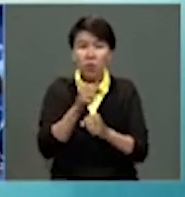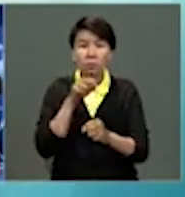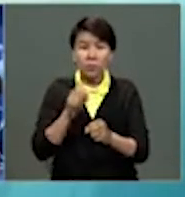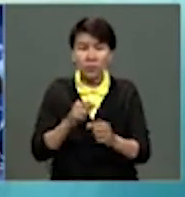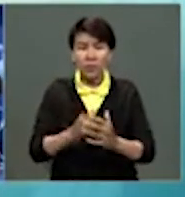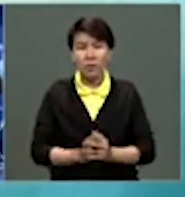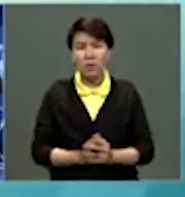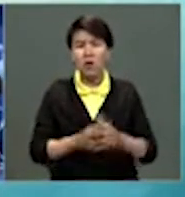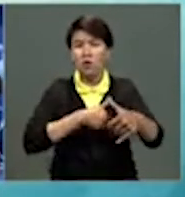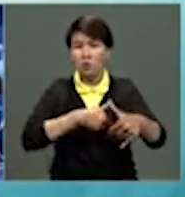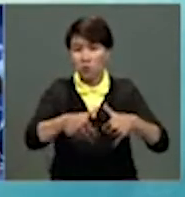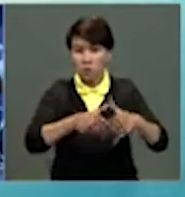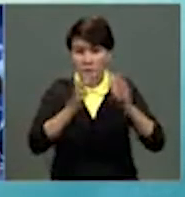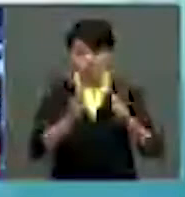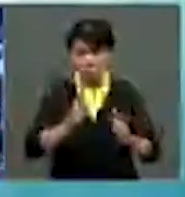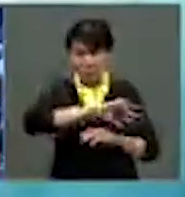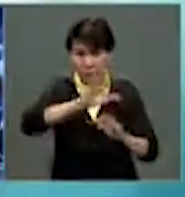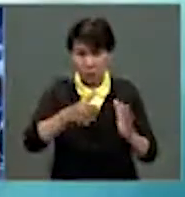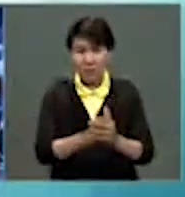สัปดาห์ที่ผ่านมาแล้วก็เอามาคำนวณมาดูว่าชุดพฤติกรรมของคนไทยเป็นอย่างไรนะครับจำนวนผู้ที่ตอบแบบสอบถามเนี่ยทั้งหมดประมาณ4